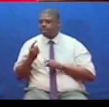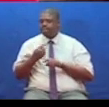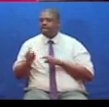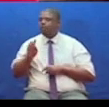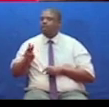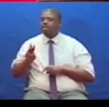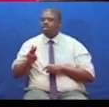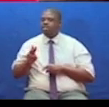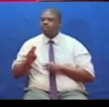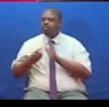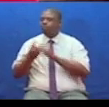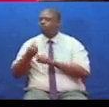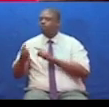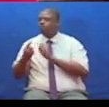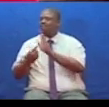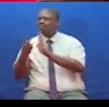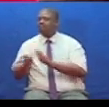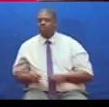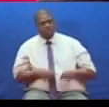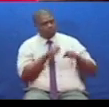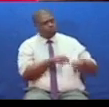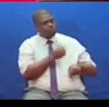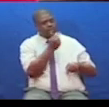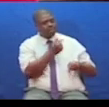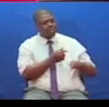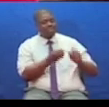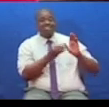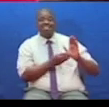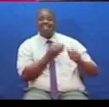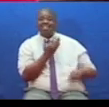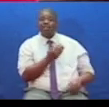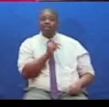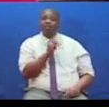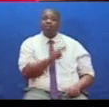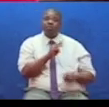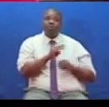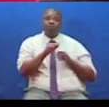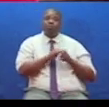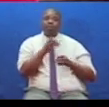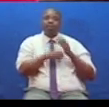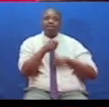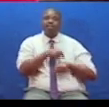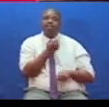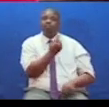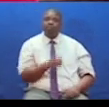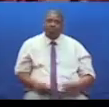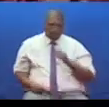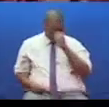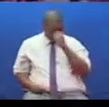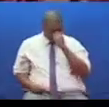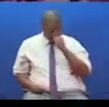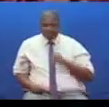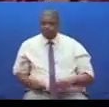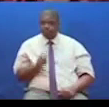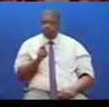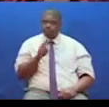kilowati 95, yani ni umeme ambao unaweza ukautumia ndani ya saa moja. Ndio kipimo cha kilowati